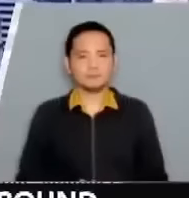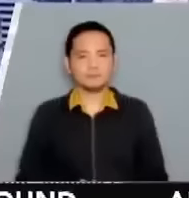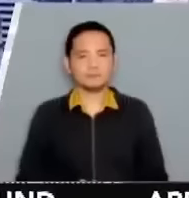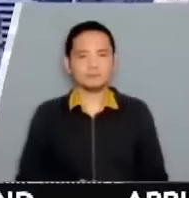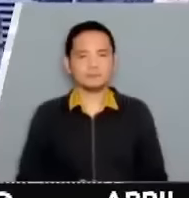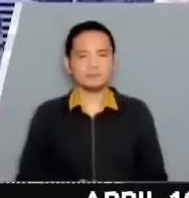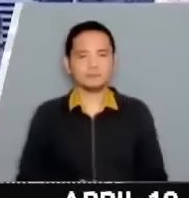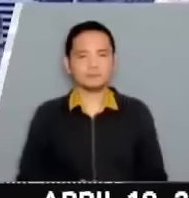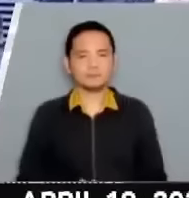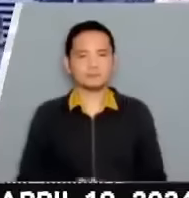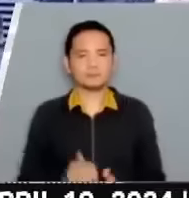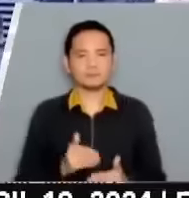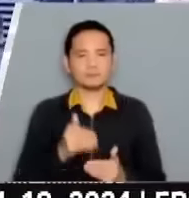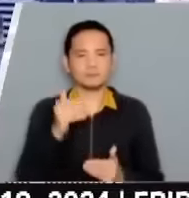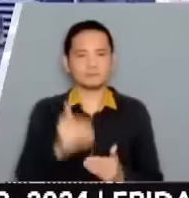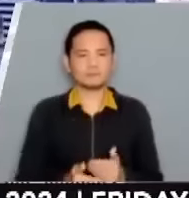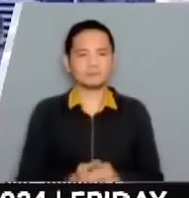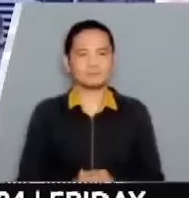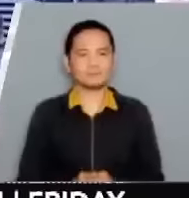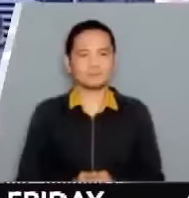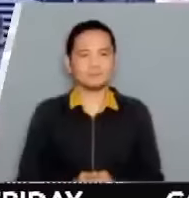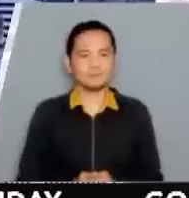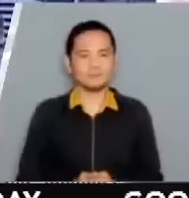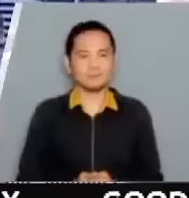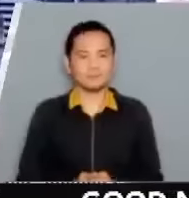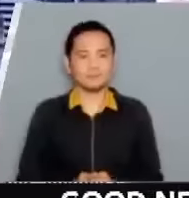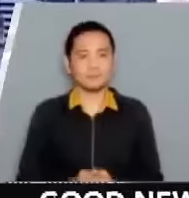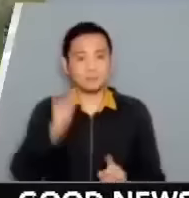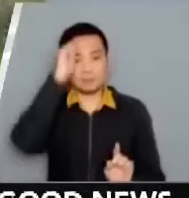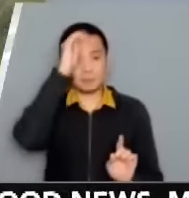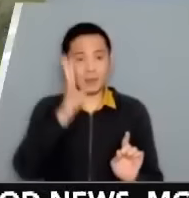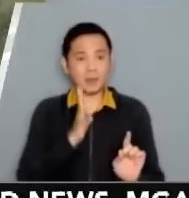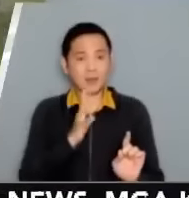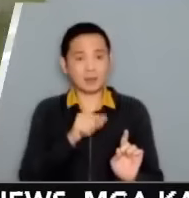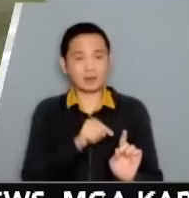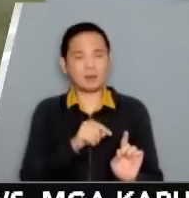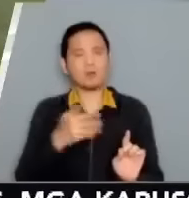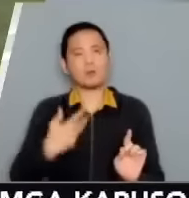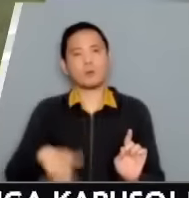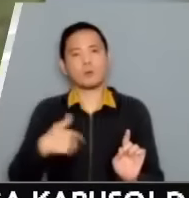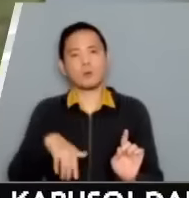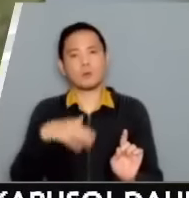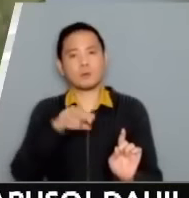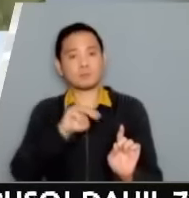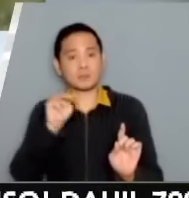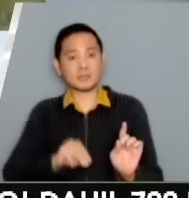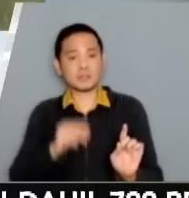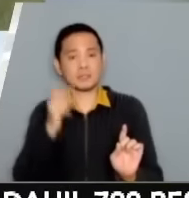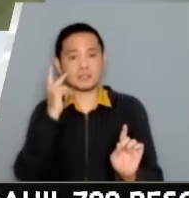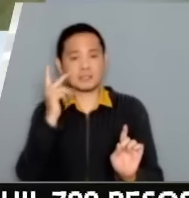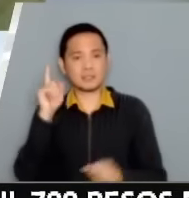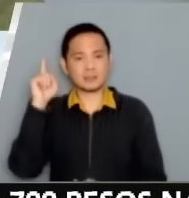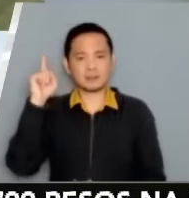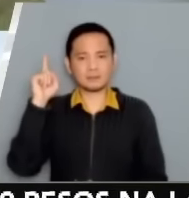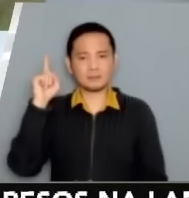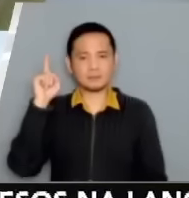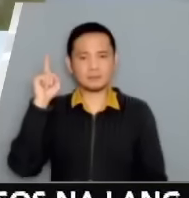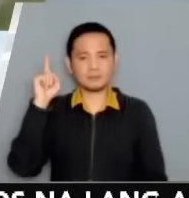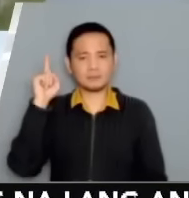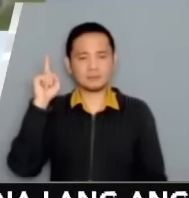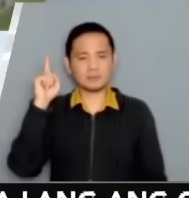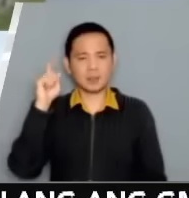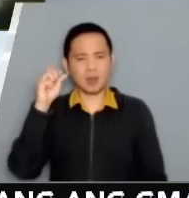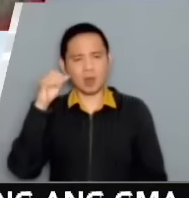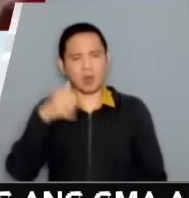Bugbog sarado ang isang lalaki sa Baseco compound sa Maynila. Yan ay matapos sumano niyang mag-amok habang nakikipag-inuman.